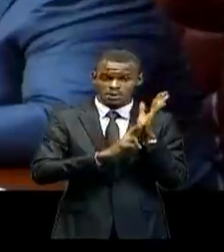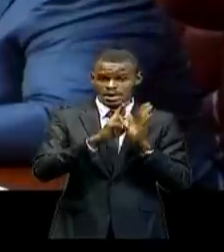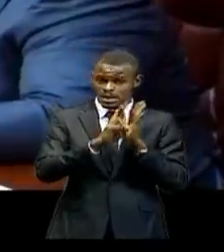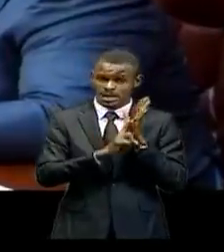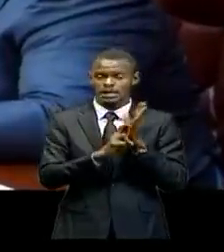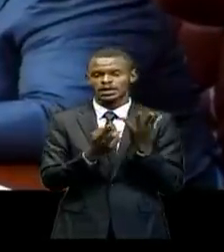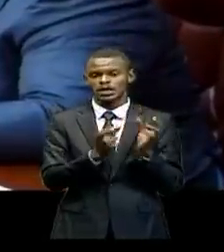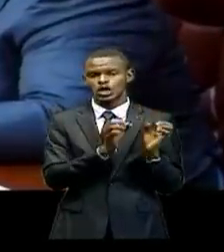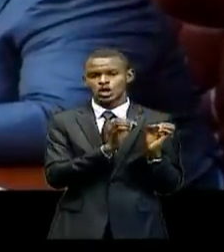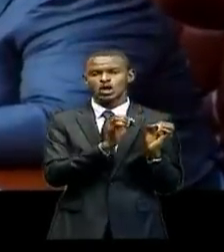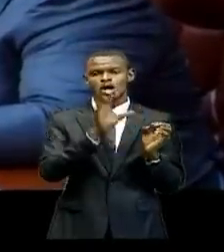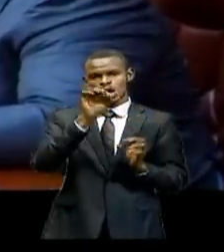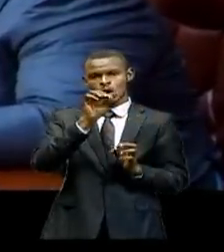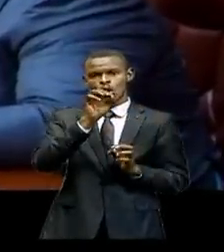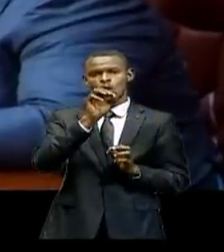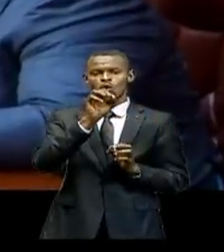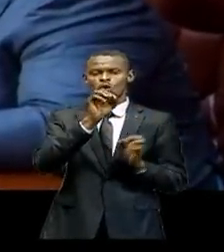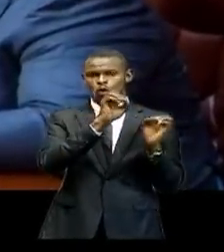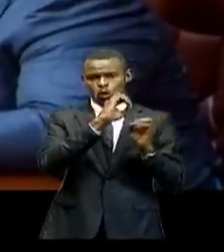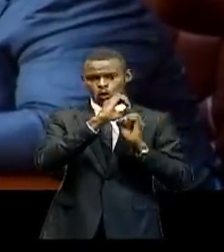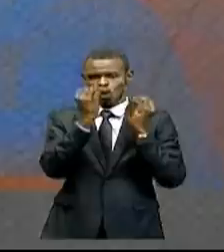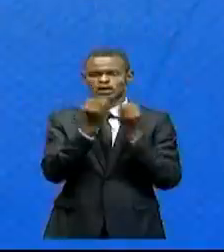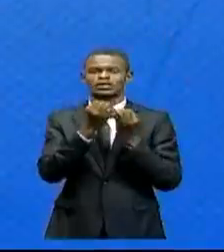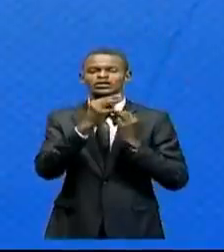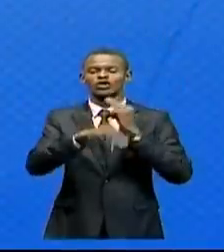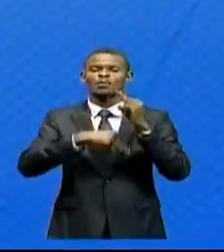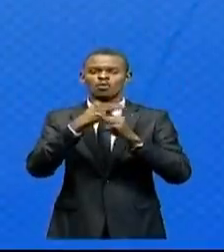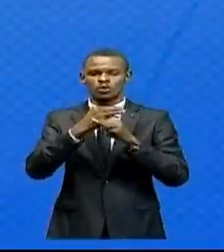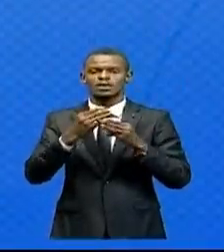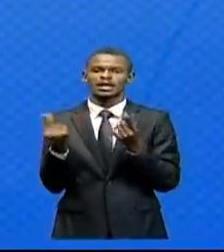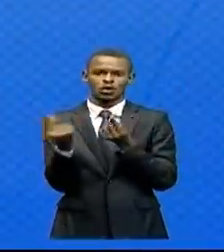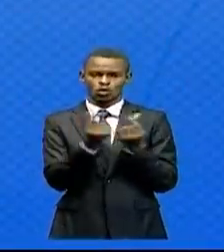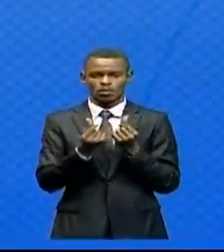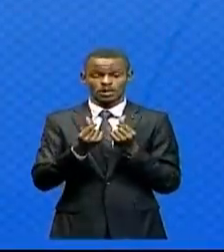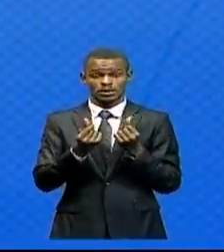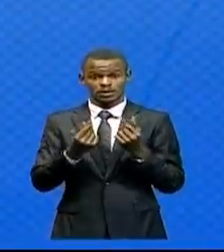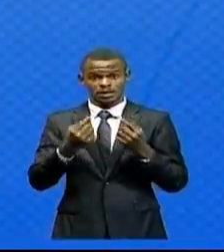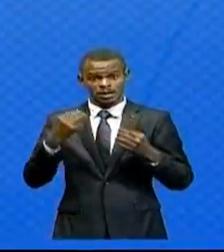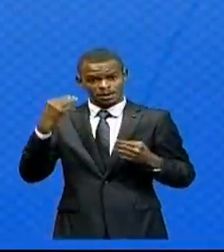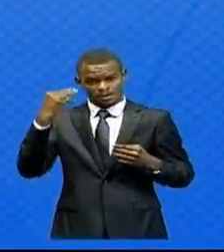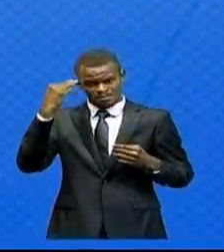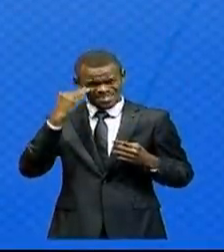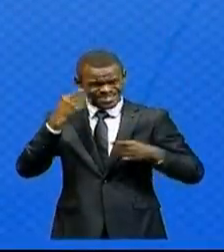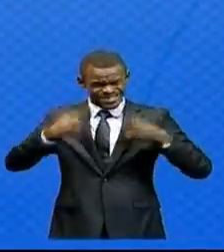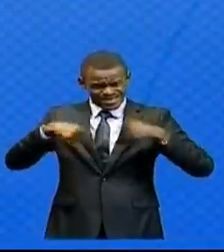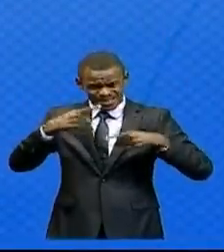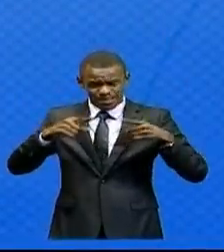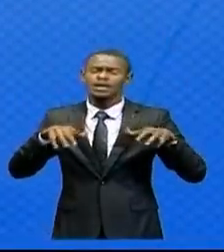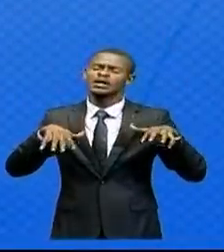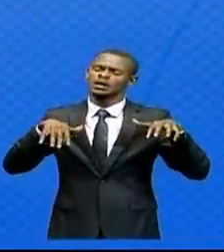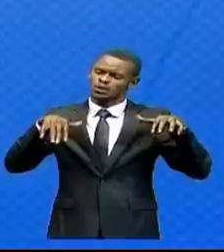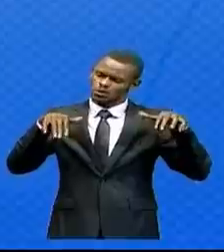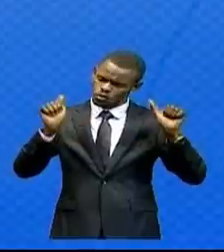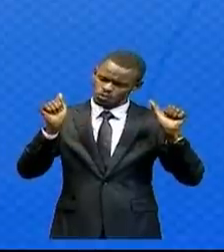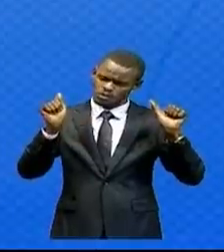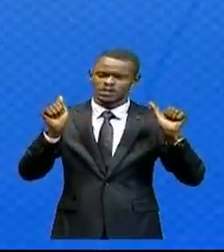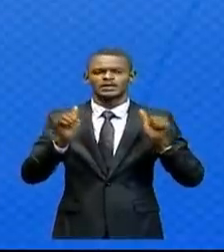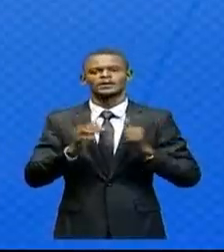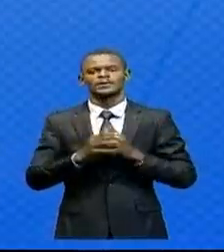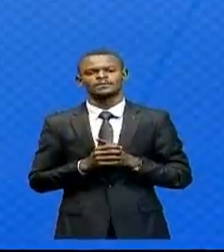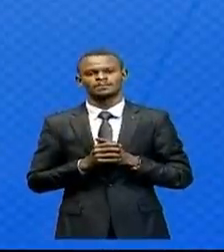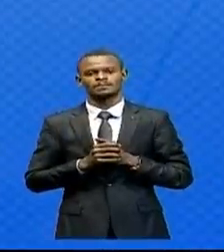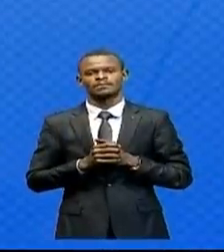l'Organisation mondiale du commerce. Après débat et délibération, le Conseil a adopté ces projets de